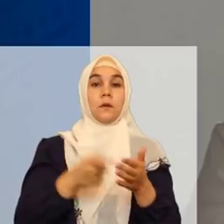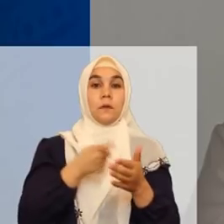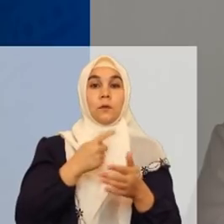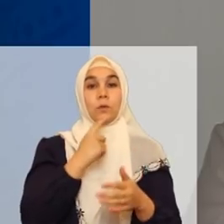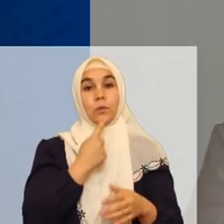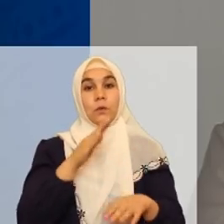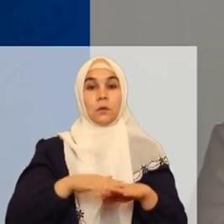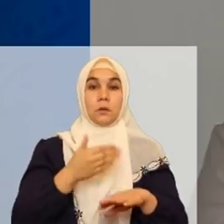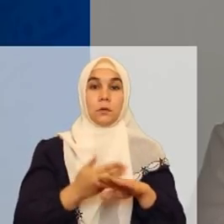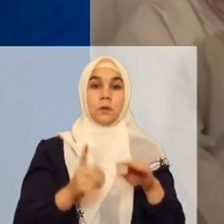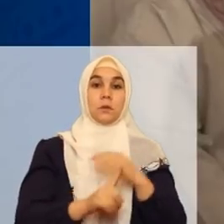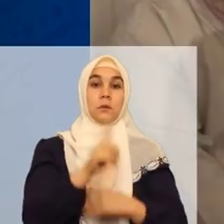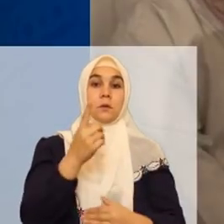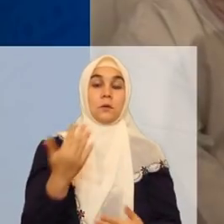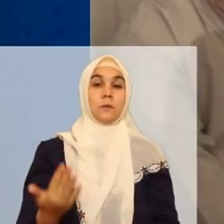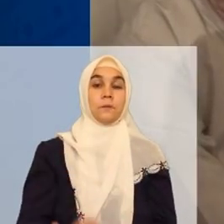qiyinroqqa o'xshab ko'rinadi.